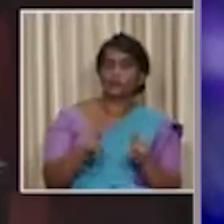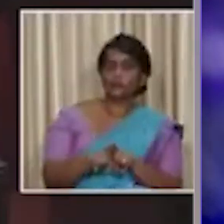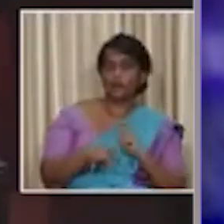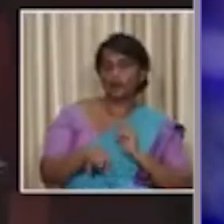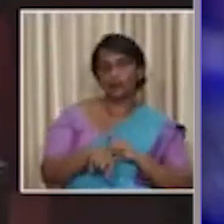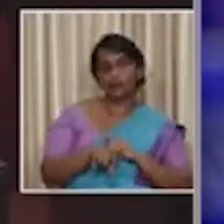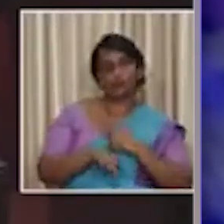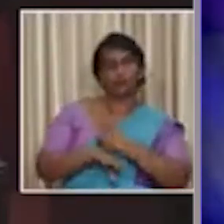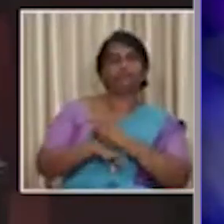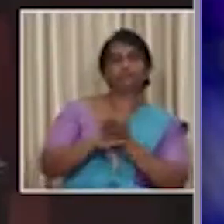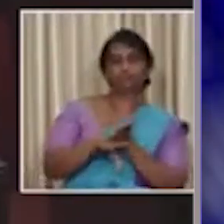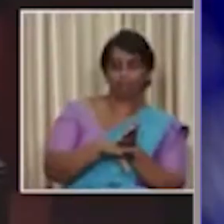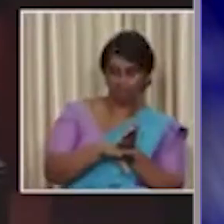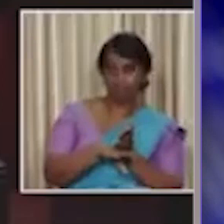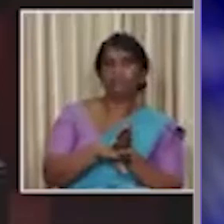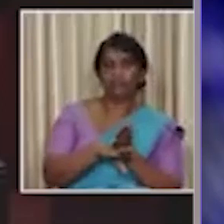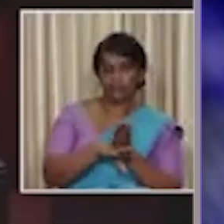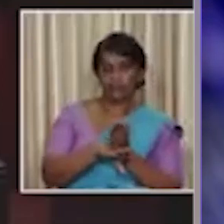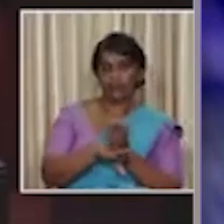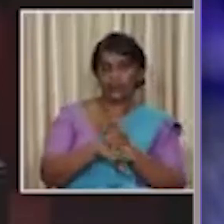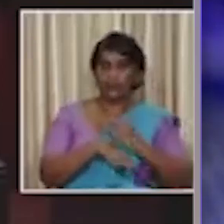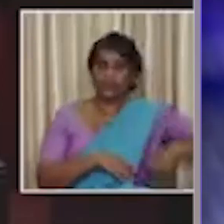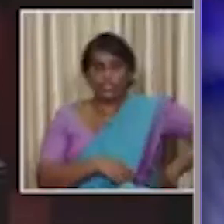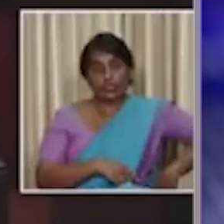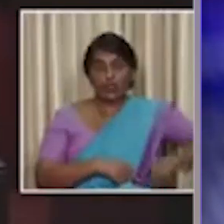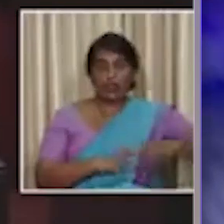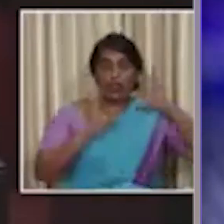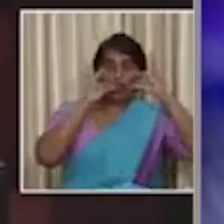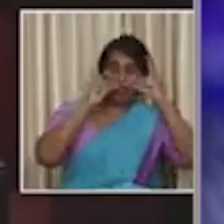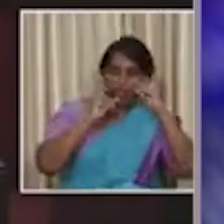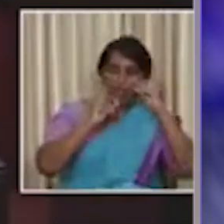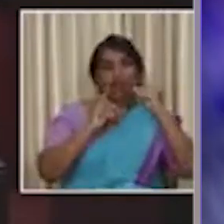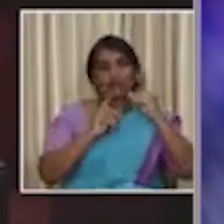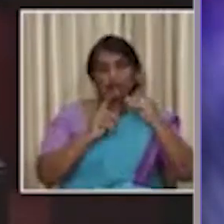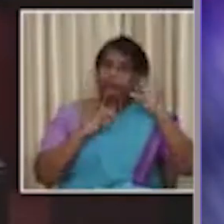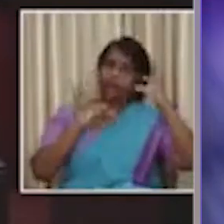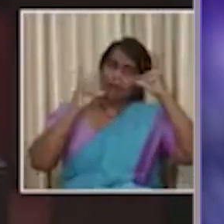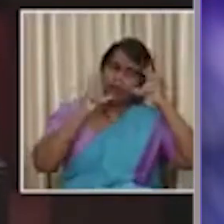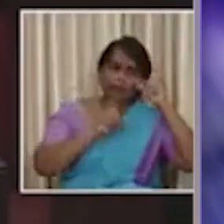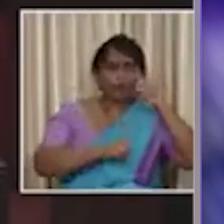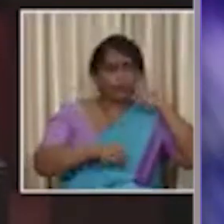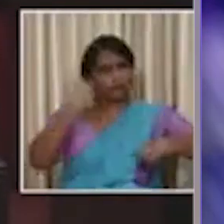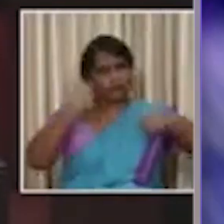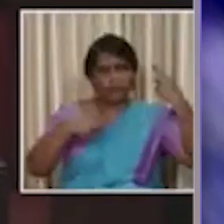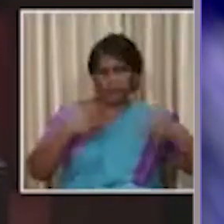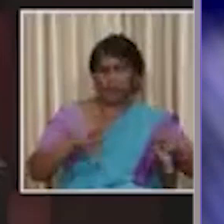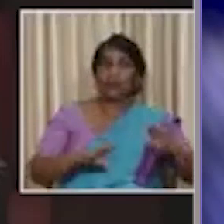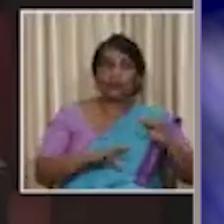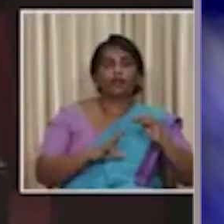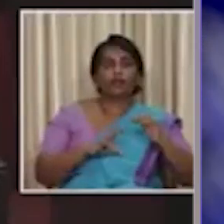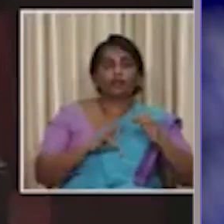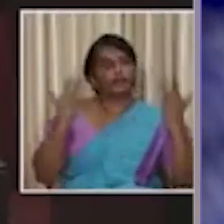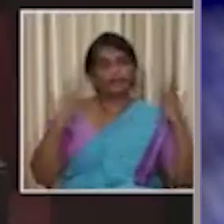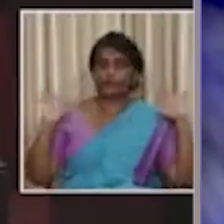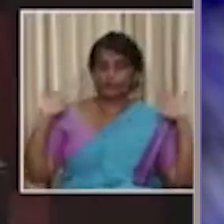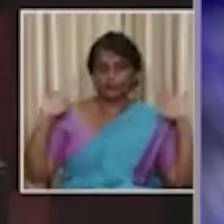என்றாலும் இந்த பொருளாதார வக்குரோத்து நிலைக்கு யார் காரணம் என்பதை உயர்நீதிமன்றம் தெளிவாக பெயர் குறிப்பிட்டு தெரிவித்திருக்கின்றது.